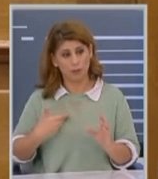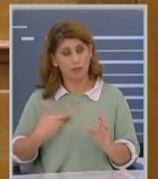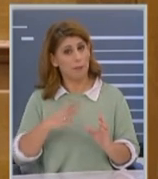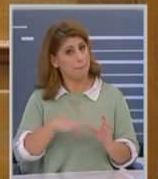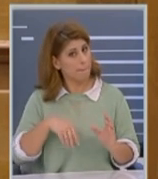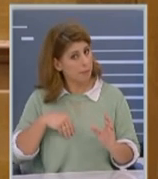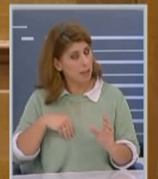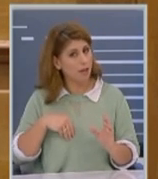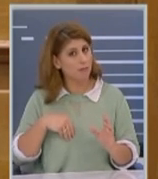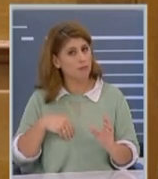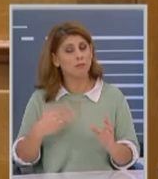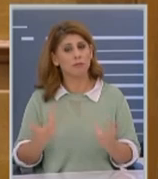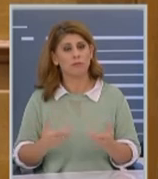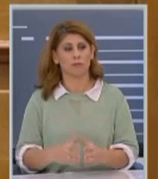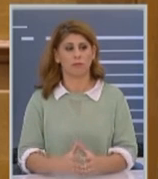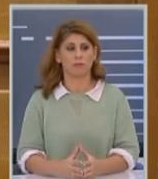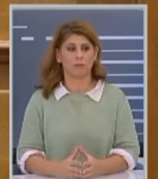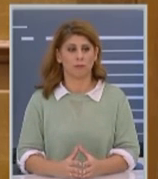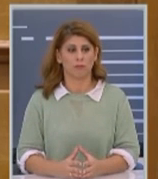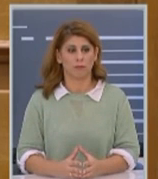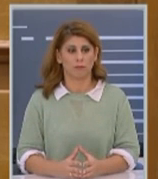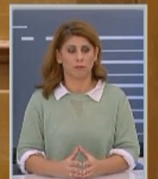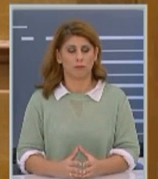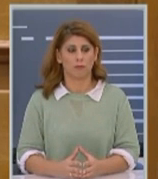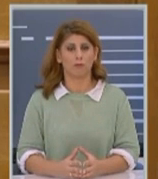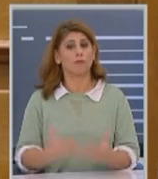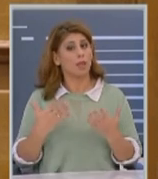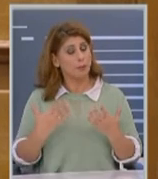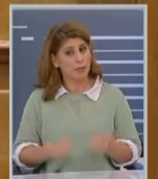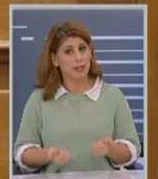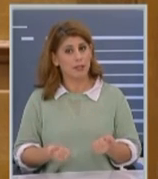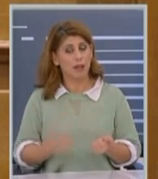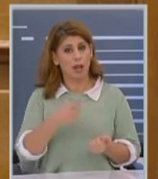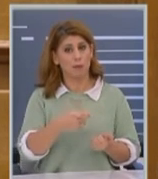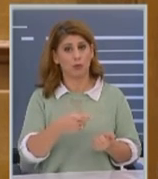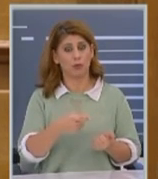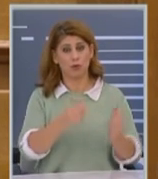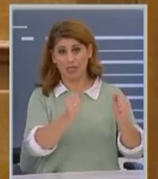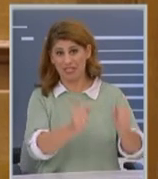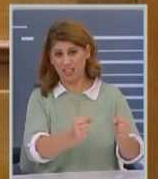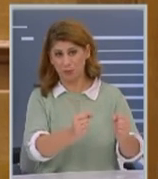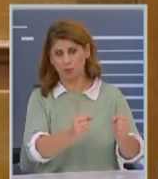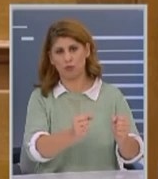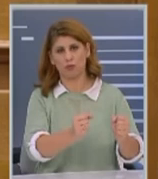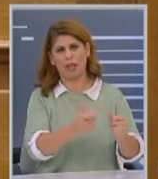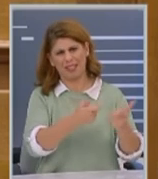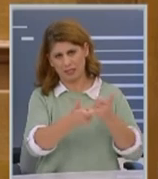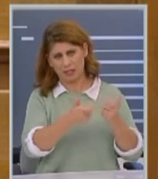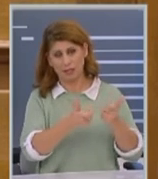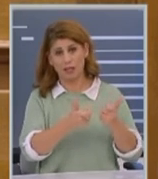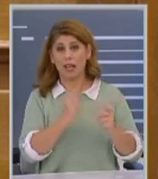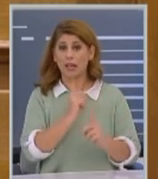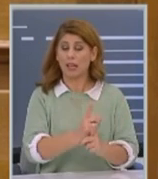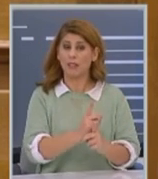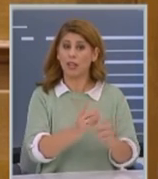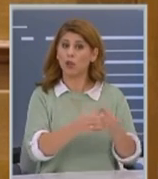πήραμε ήταν ότι υπήρξε από την πλευρά τους, ιδιαίτερα των κομμάτων που είναι υπέρ της ευρωπαϊκής